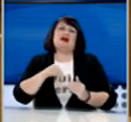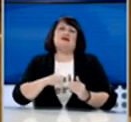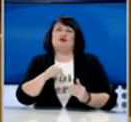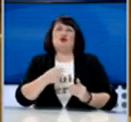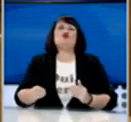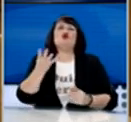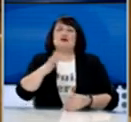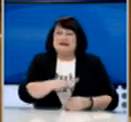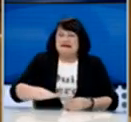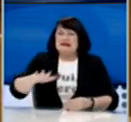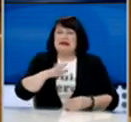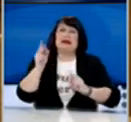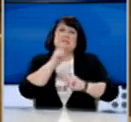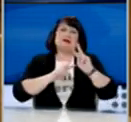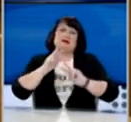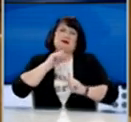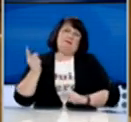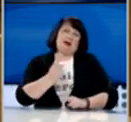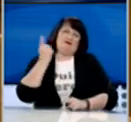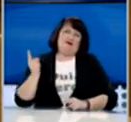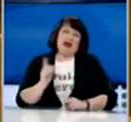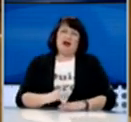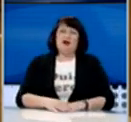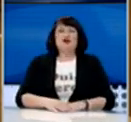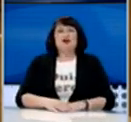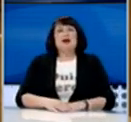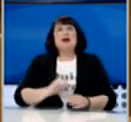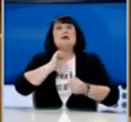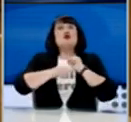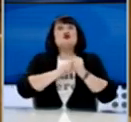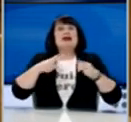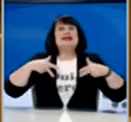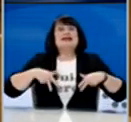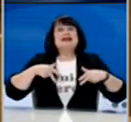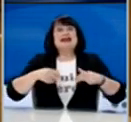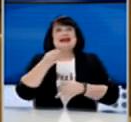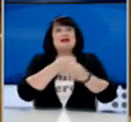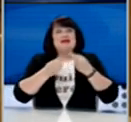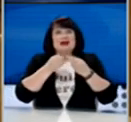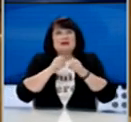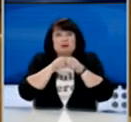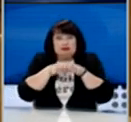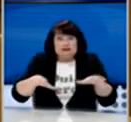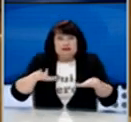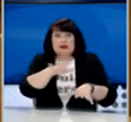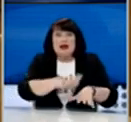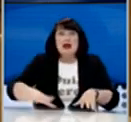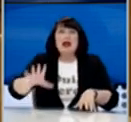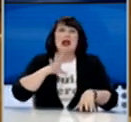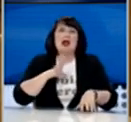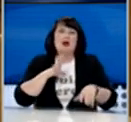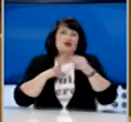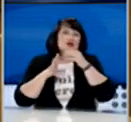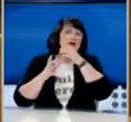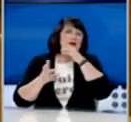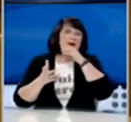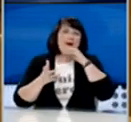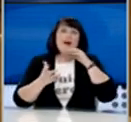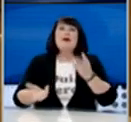συνθήκη αυτή ήταν μία από τις χαρακτηριστικότερες προσπάθειες της κυβέρνησης να πείσει τον ελληνικό λαό ότιο πυρκαγιές